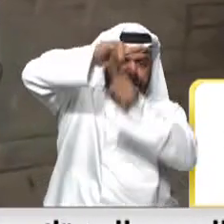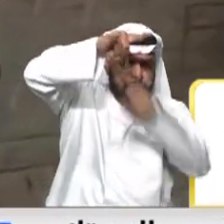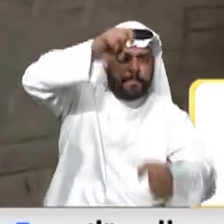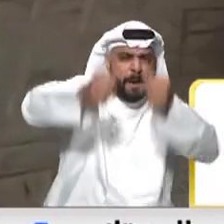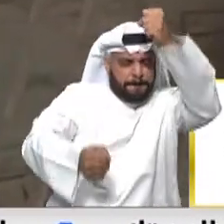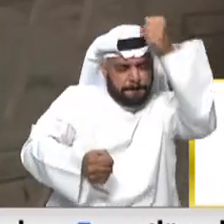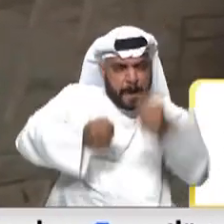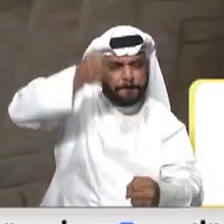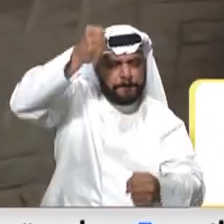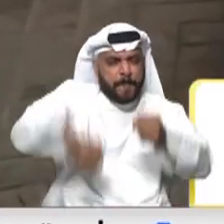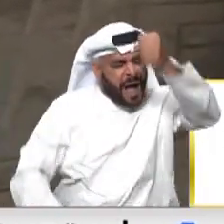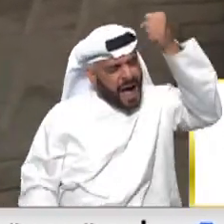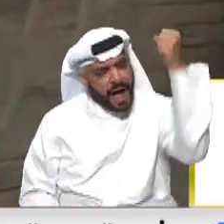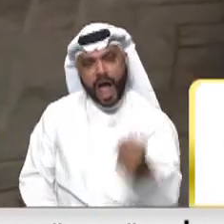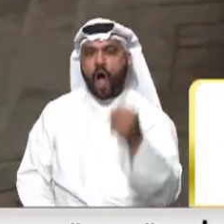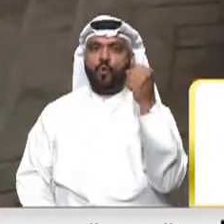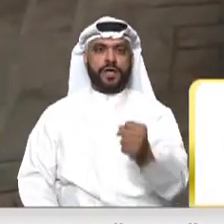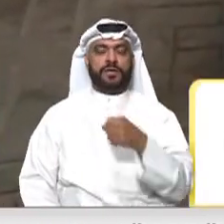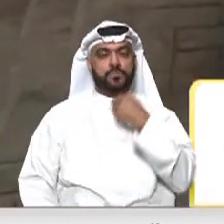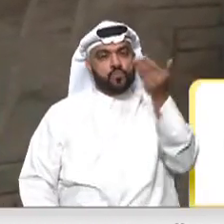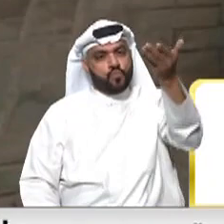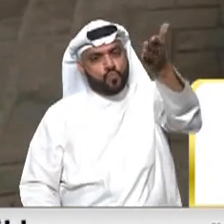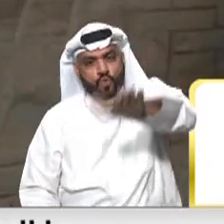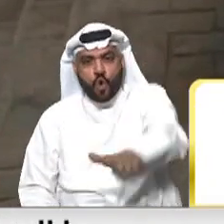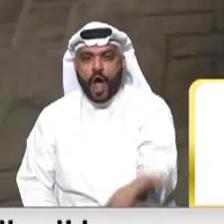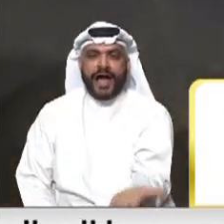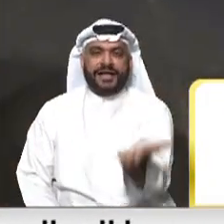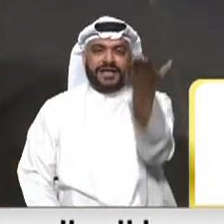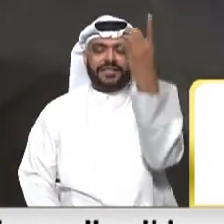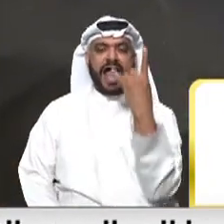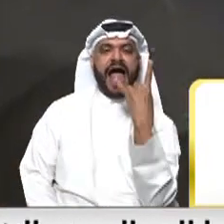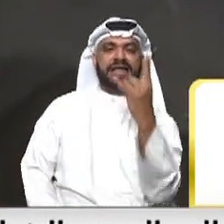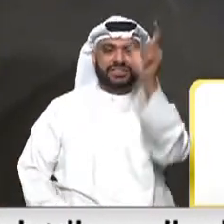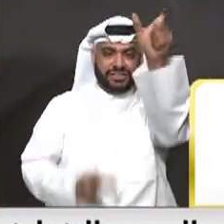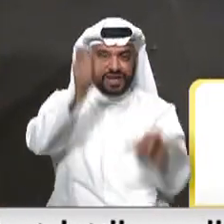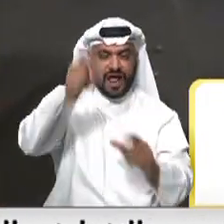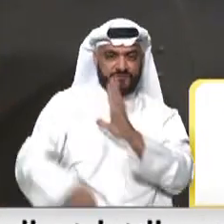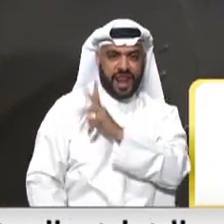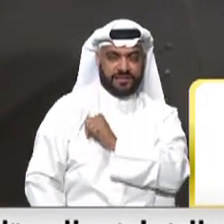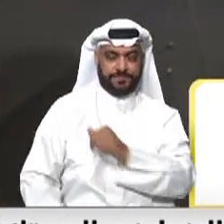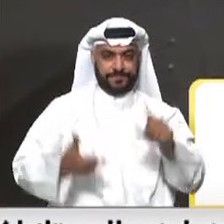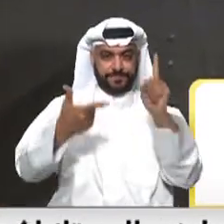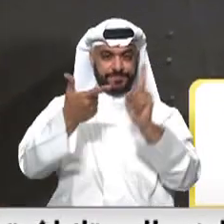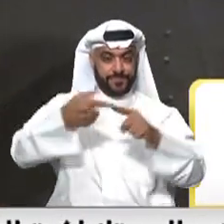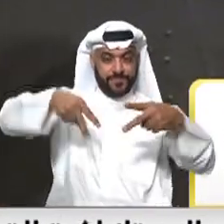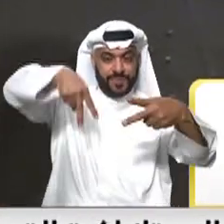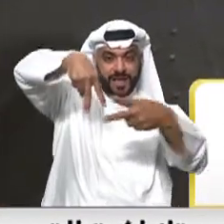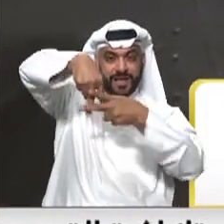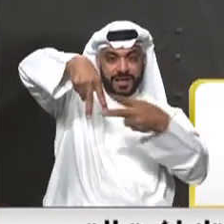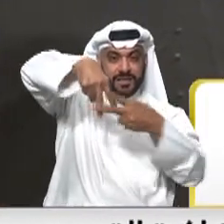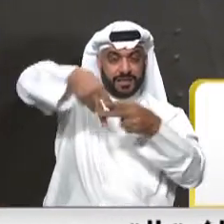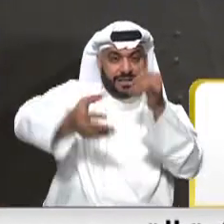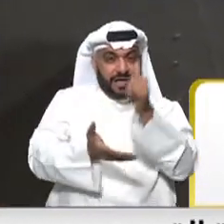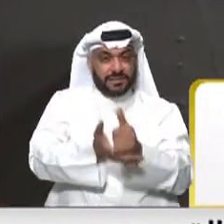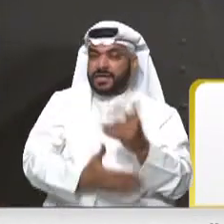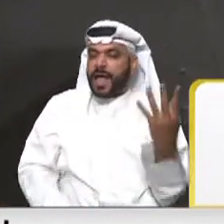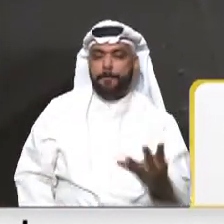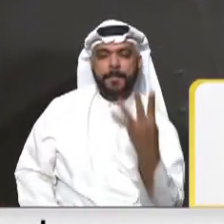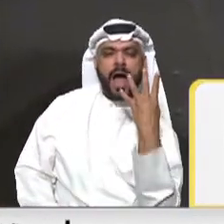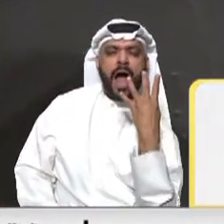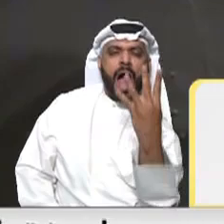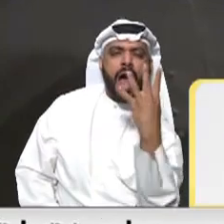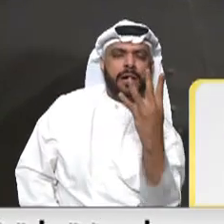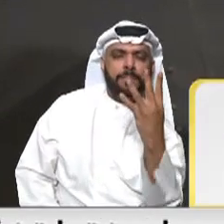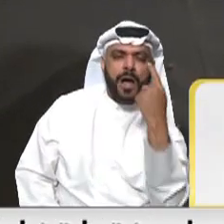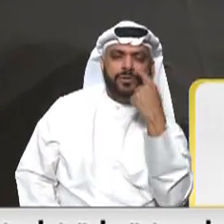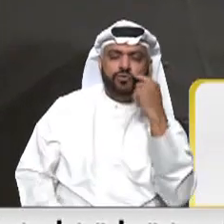رفح، مما أدى إلى استشهاد 10 فلسطينيين، كما ارتكب جيش الاحتلال 4 مجازر